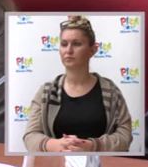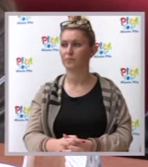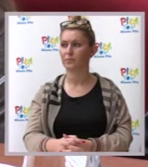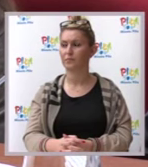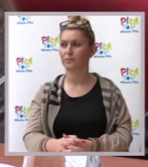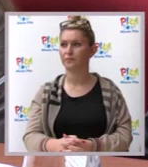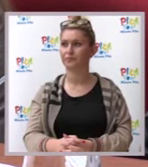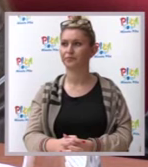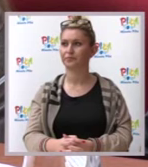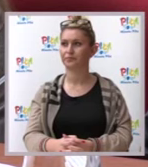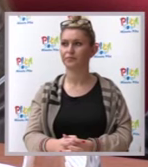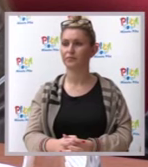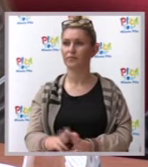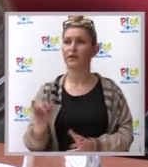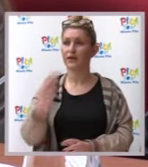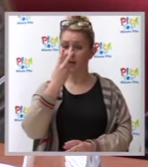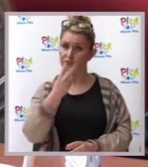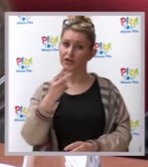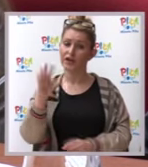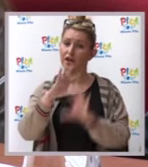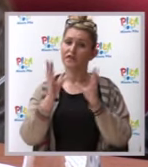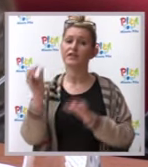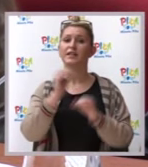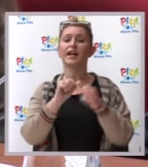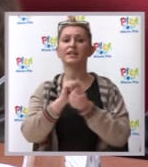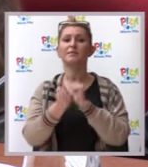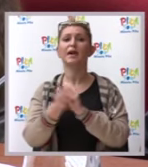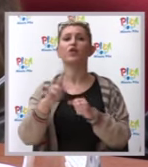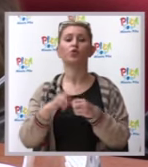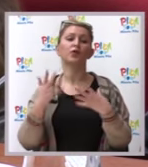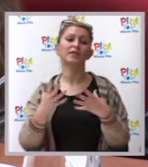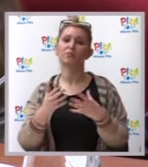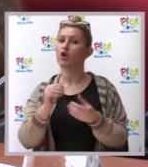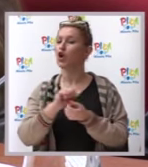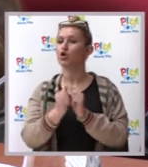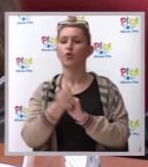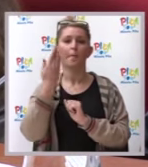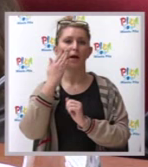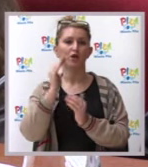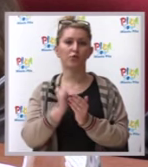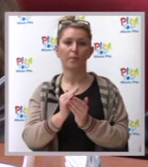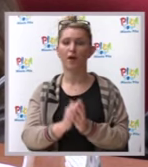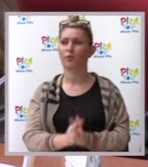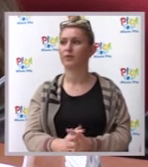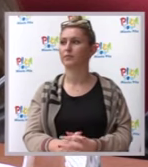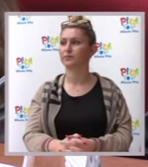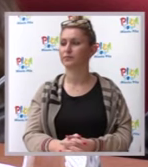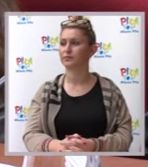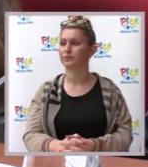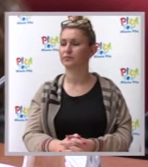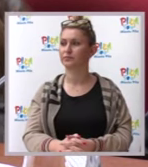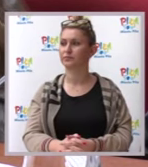niewielkim zakresie i właściwie średnio to jest około 3% do tych stawek,